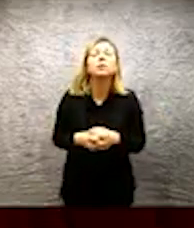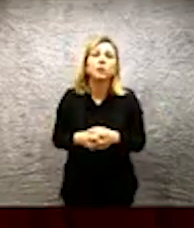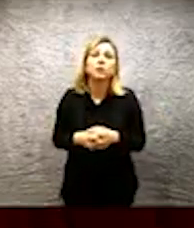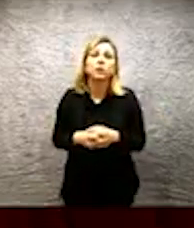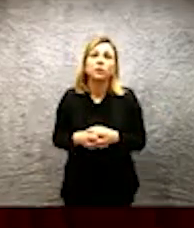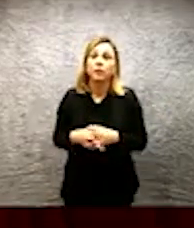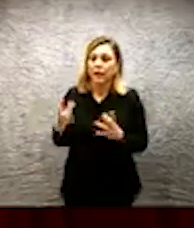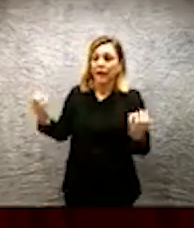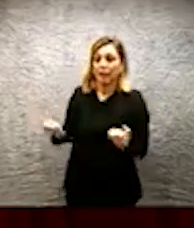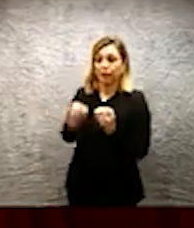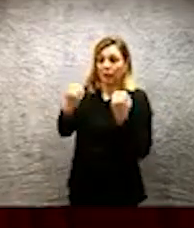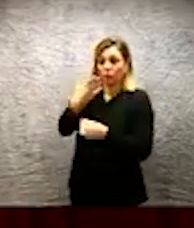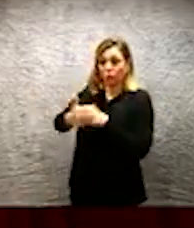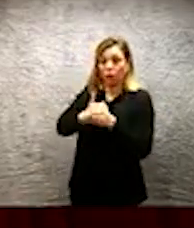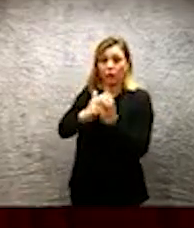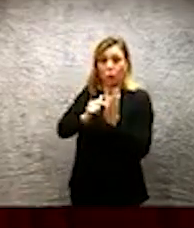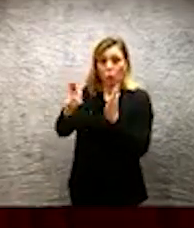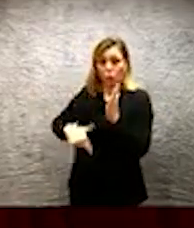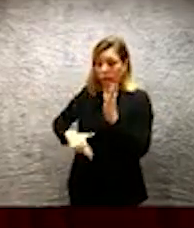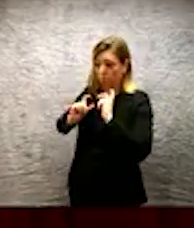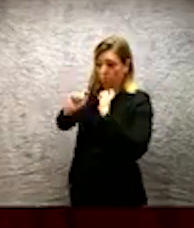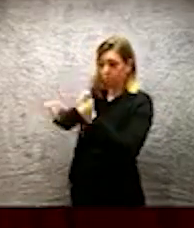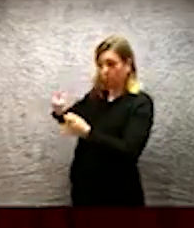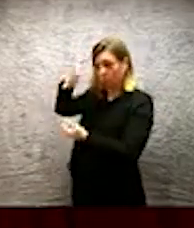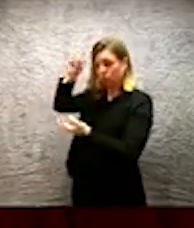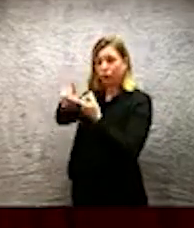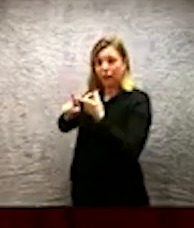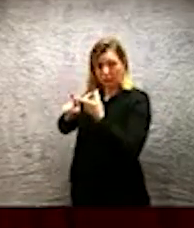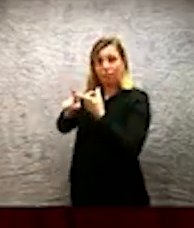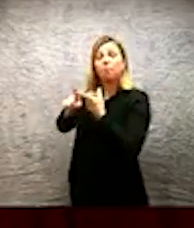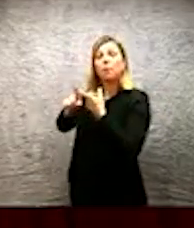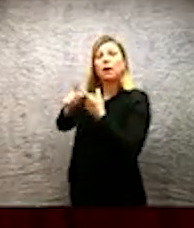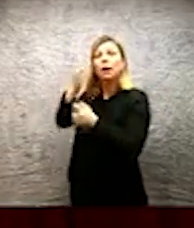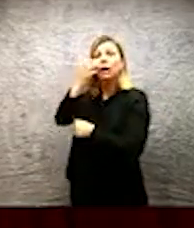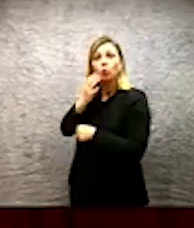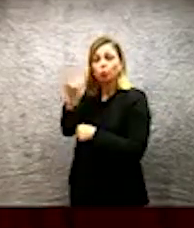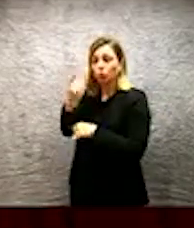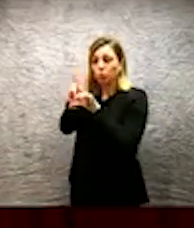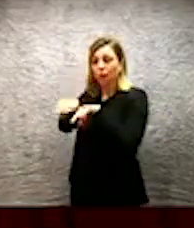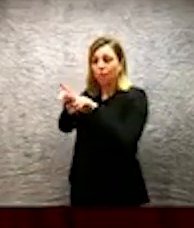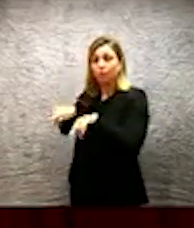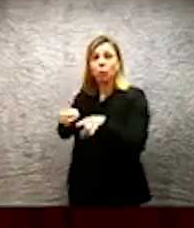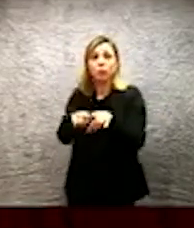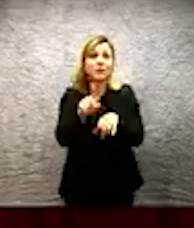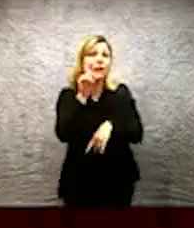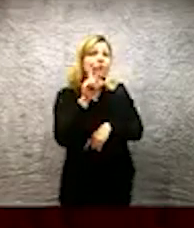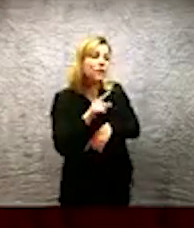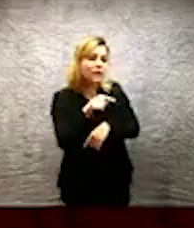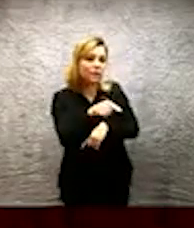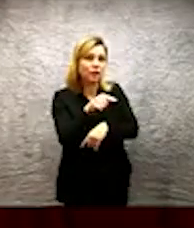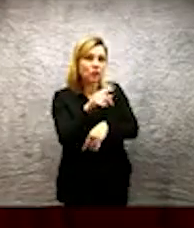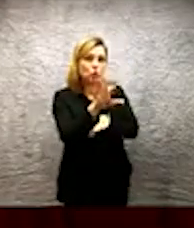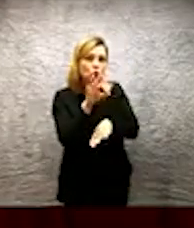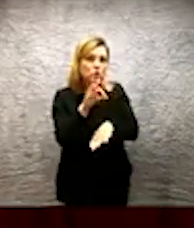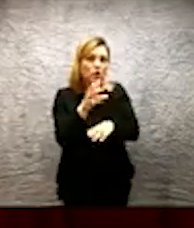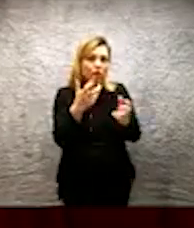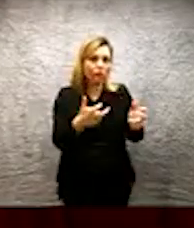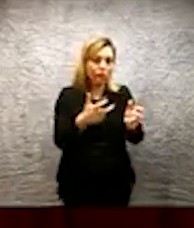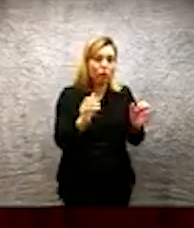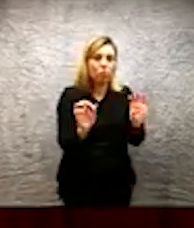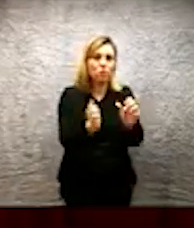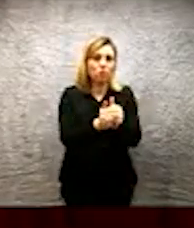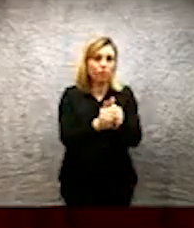est annualisé, qui est missionné sur les ados, et ce sera toujours lui. Et on a aussi identifié une fille pour avoir un binôme